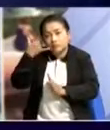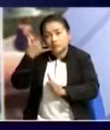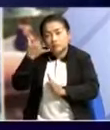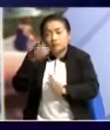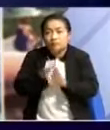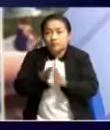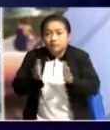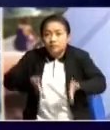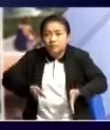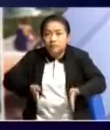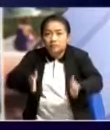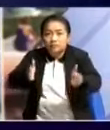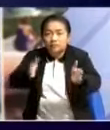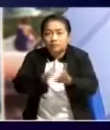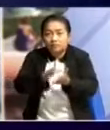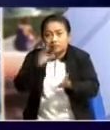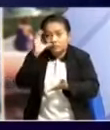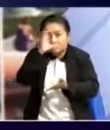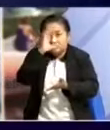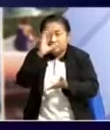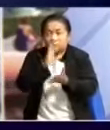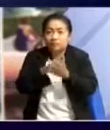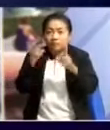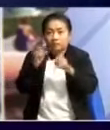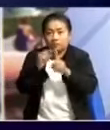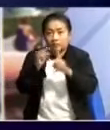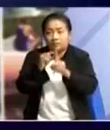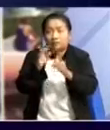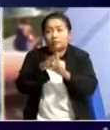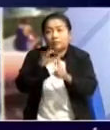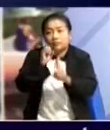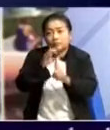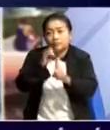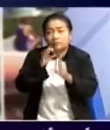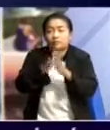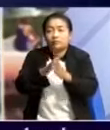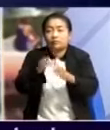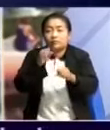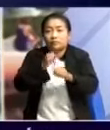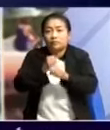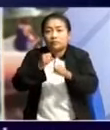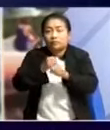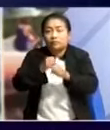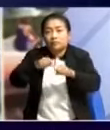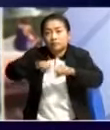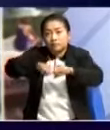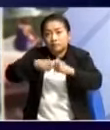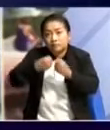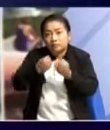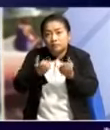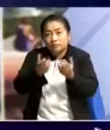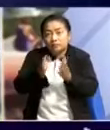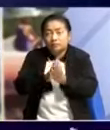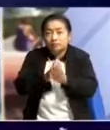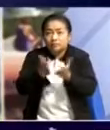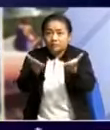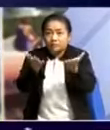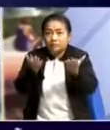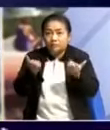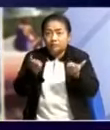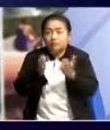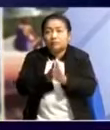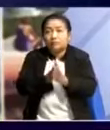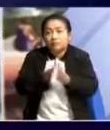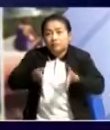าเขาเรียกว่าหาแนวทางหาคำปรึกษาว่าฉันจะทำอย่างไรต่อไปดีนะคะแล้วก็ได้แนวทางดีๆมาจนทุกวันนี้เนี่ยนะคะ